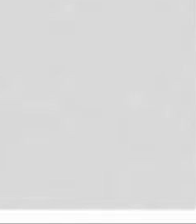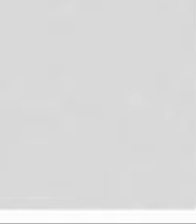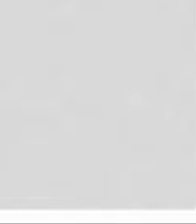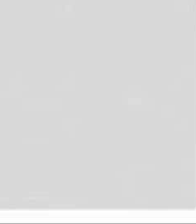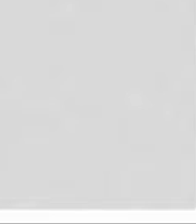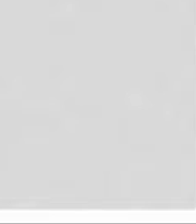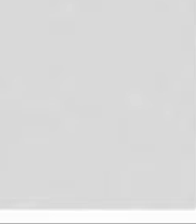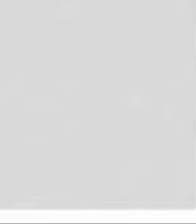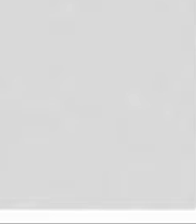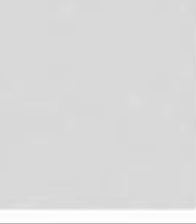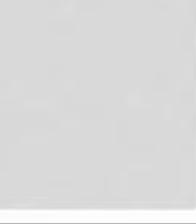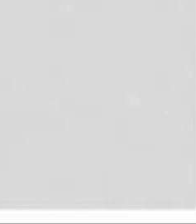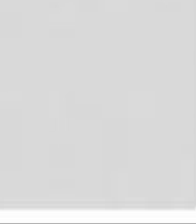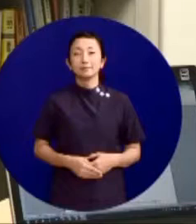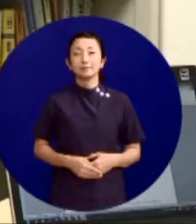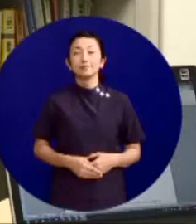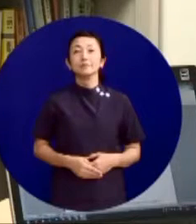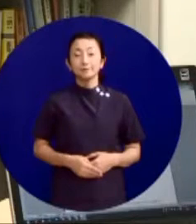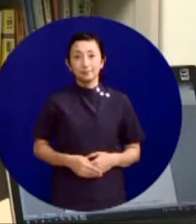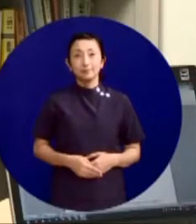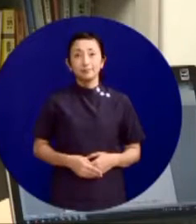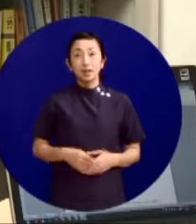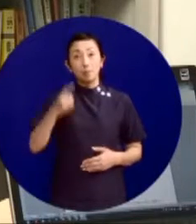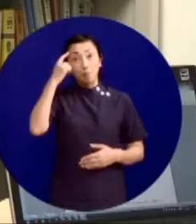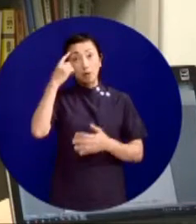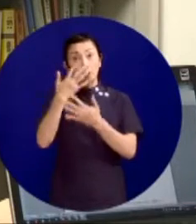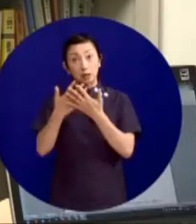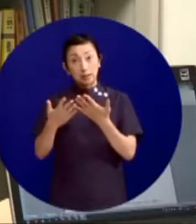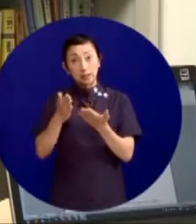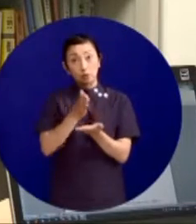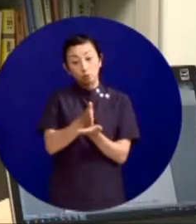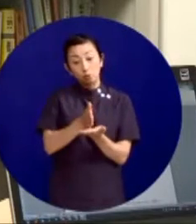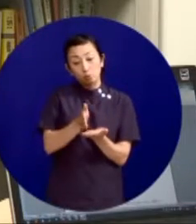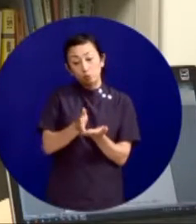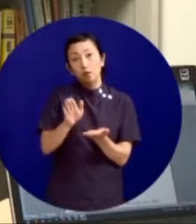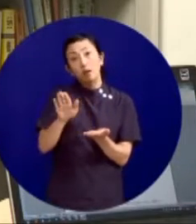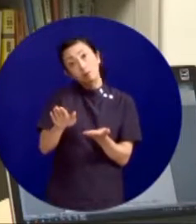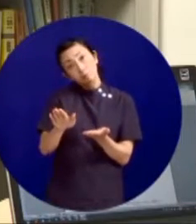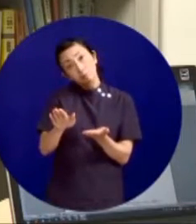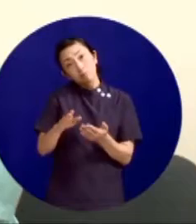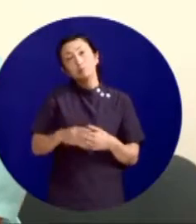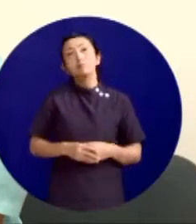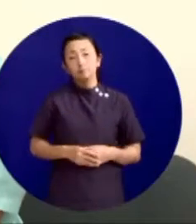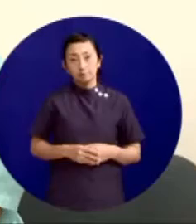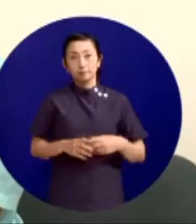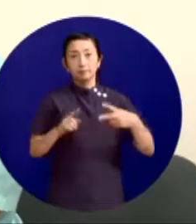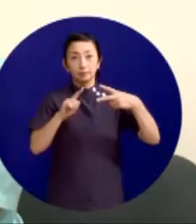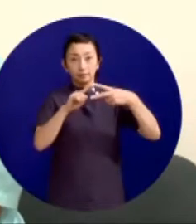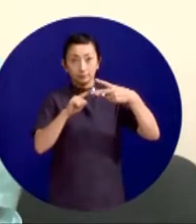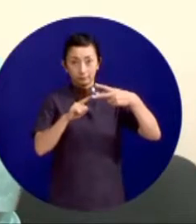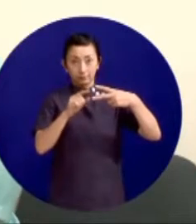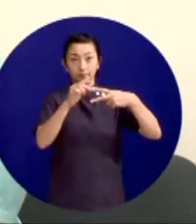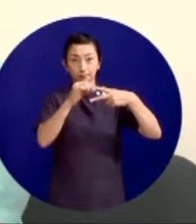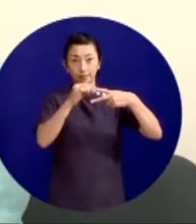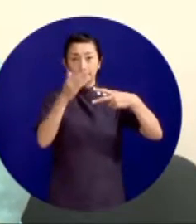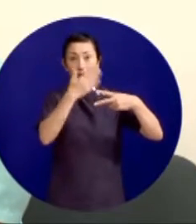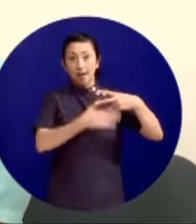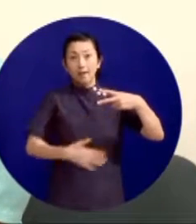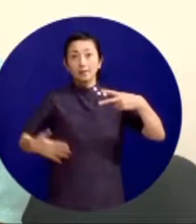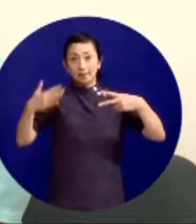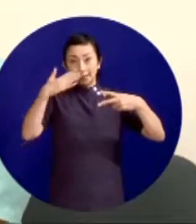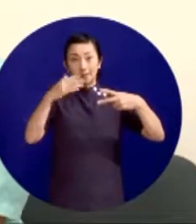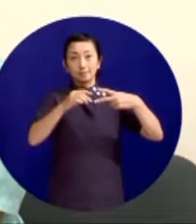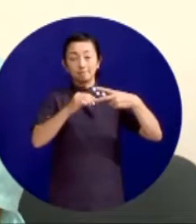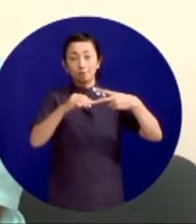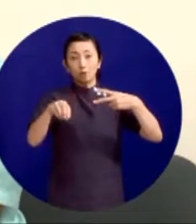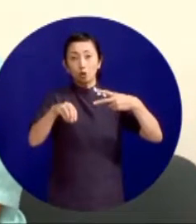麻酔科医と言います。 麻酔には種類があるんですか。 はい、大きく言って2種類、全身麻酔と